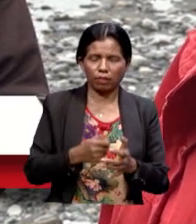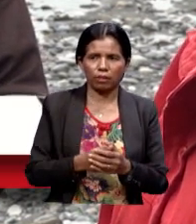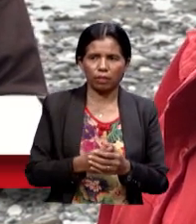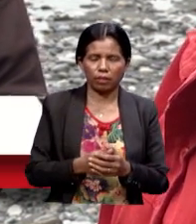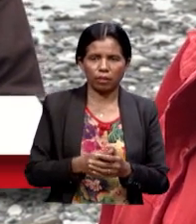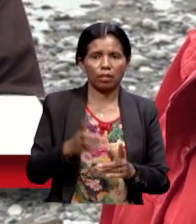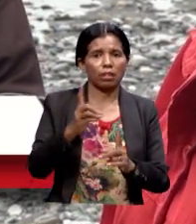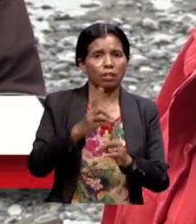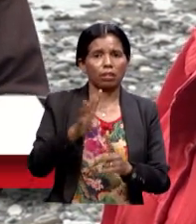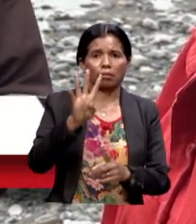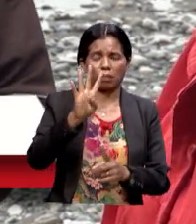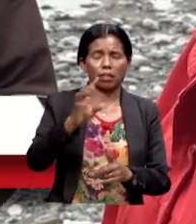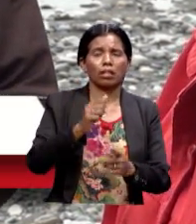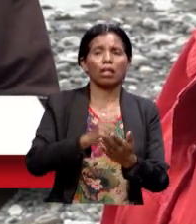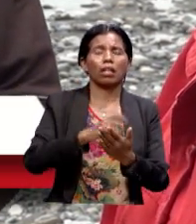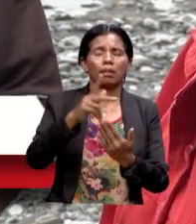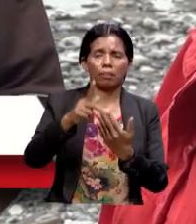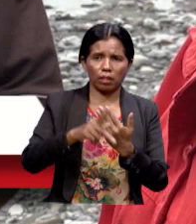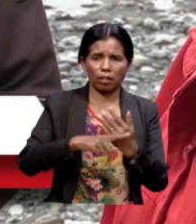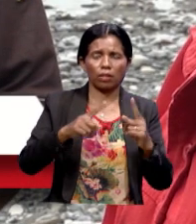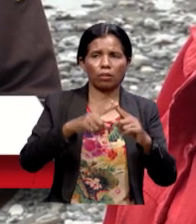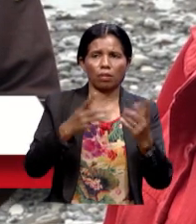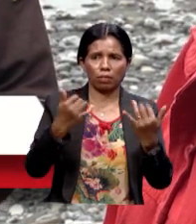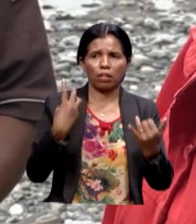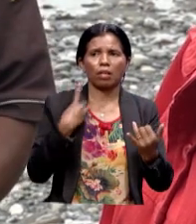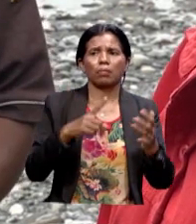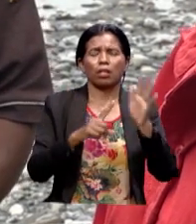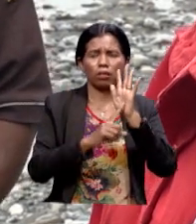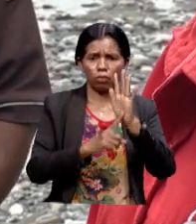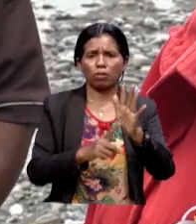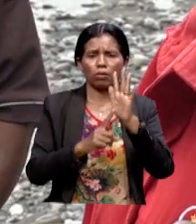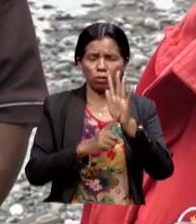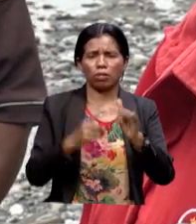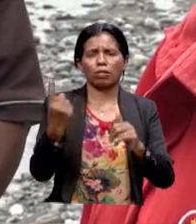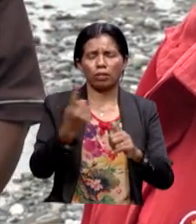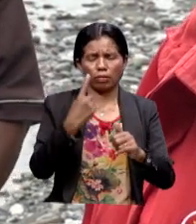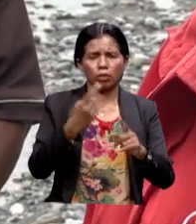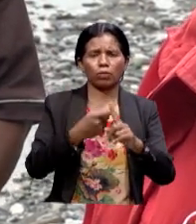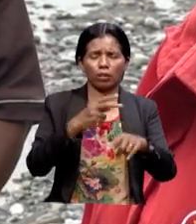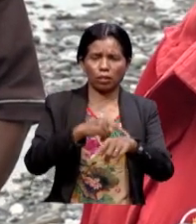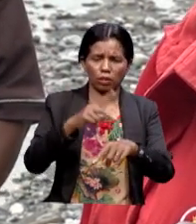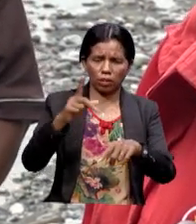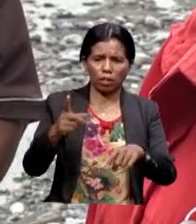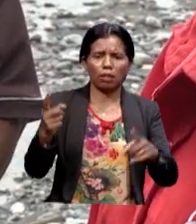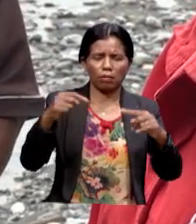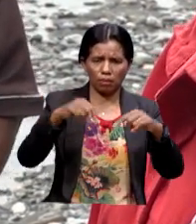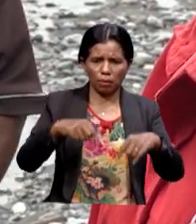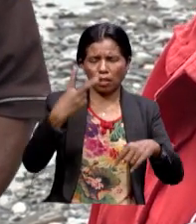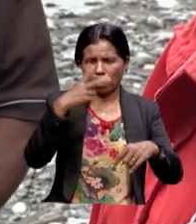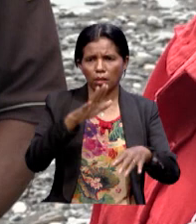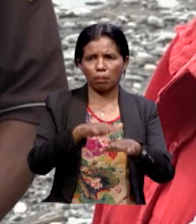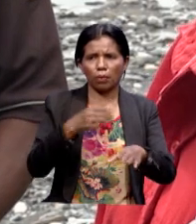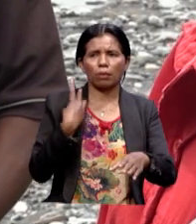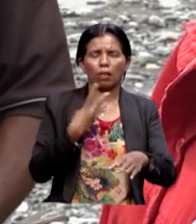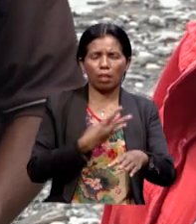de abril. Ate agora ami hato bebe. Mai usu nasional mustun mai hene bolu ami halo